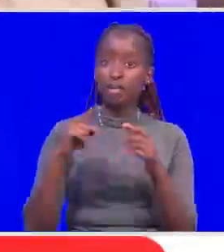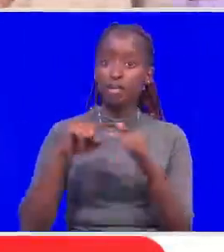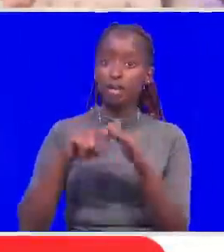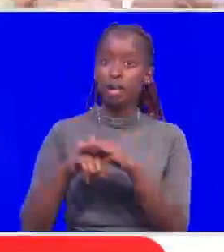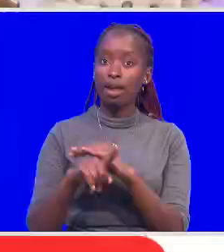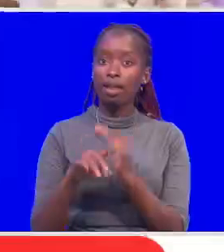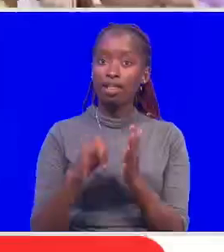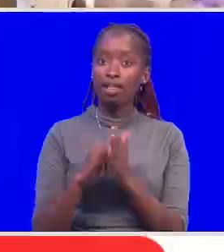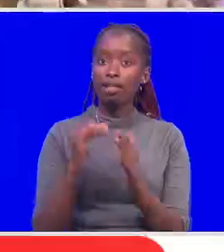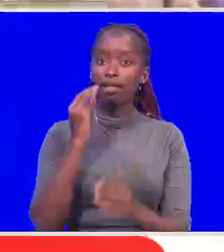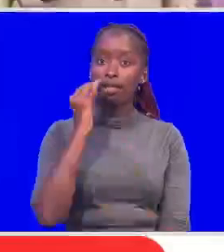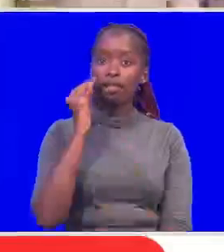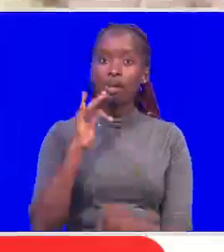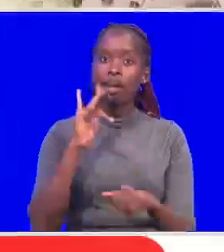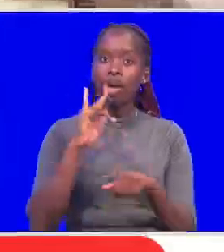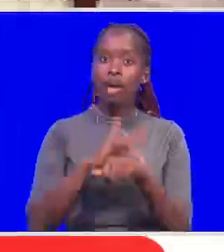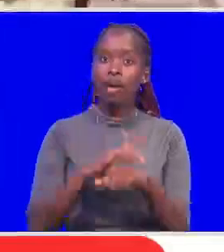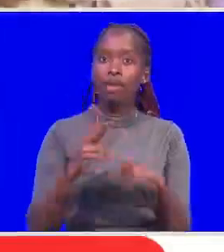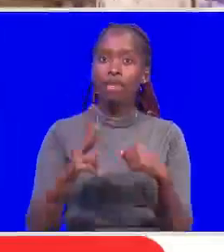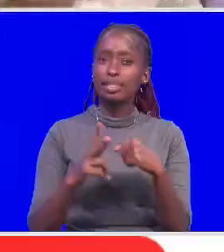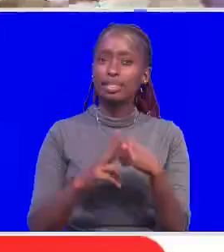1 asubuhi.